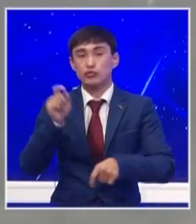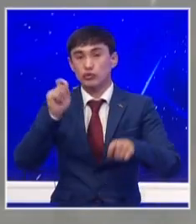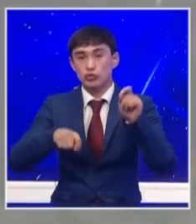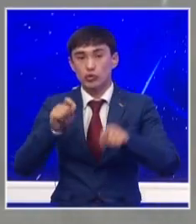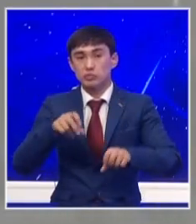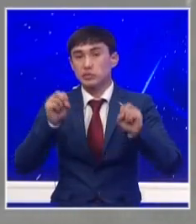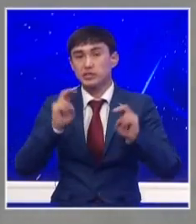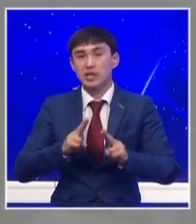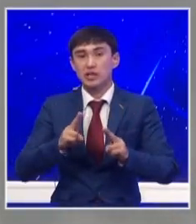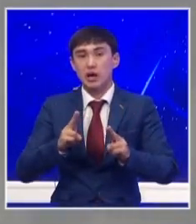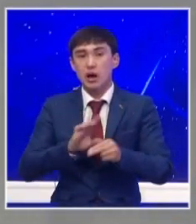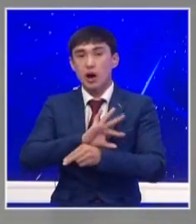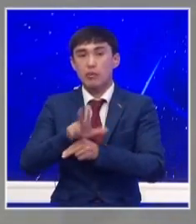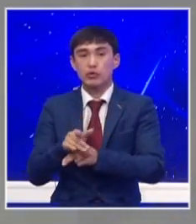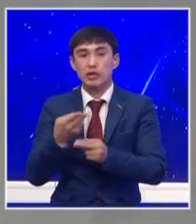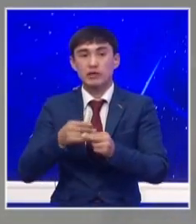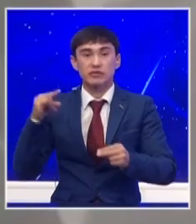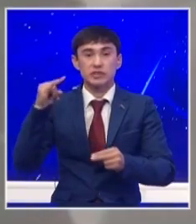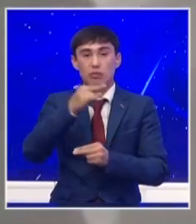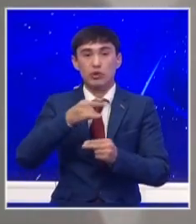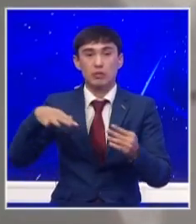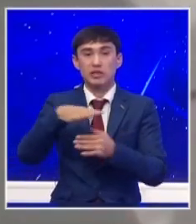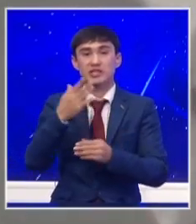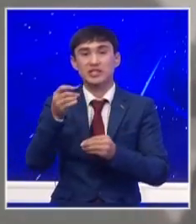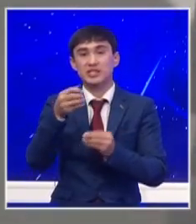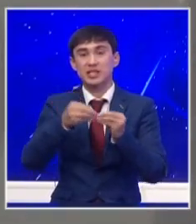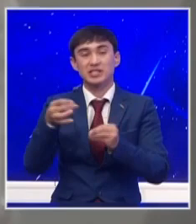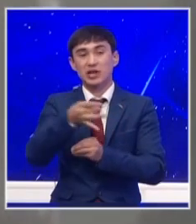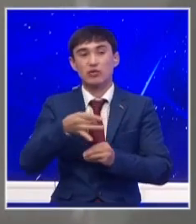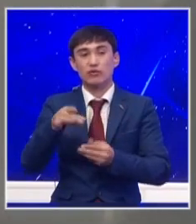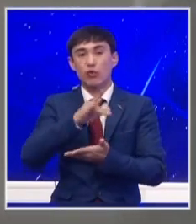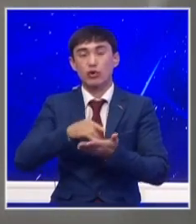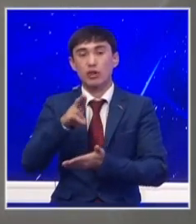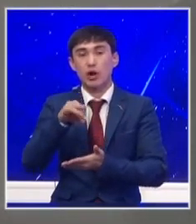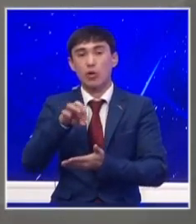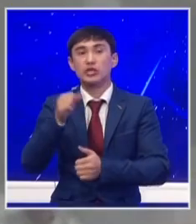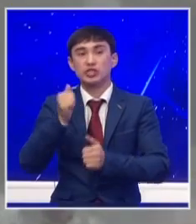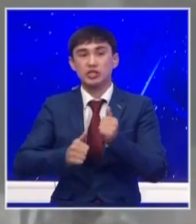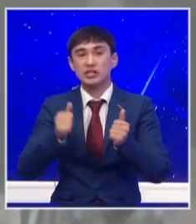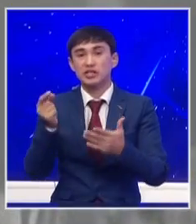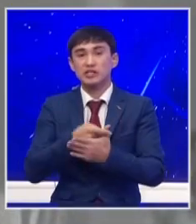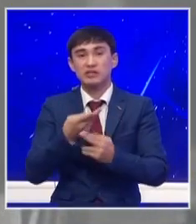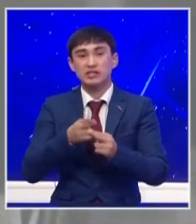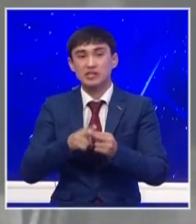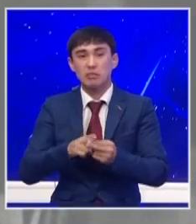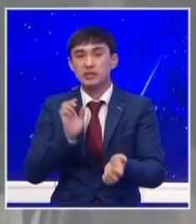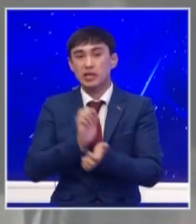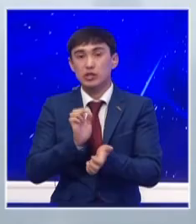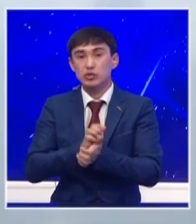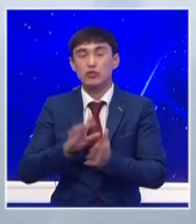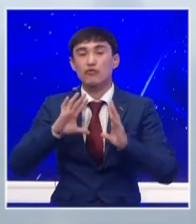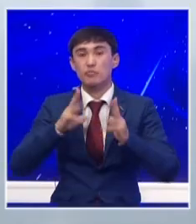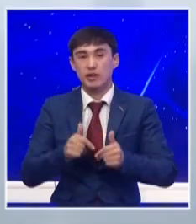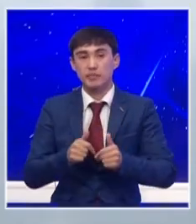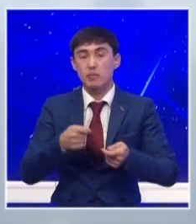дождь специально оборудованные для этого самолёты облетели 10 районов города лахор которые часто называют одним из самых загрязнённых в